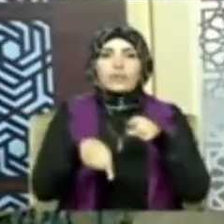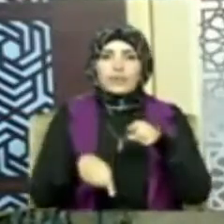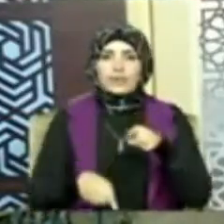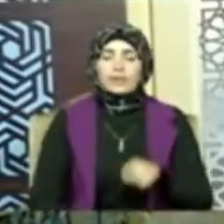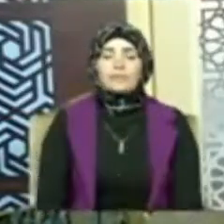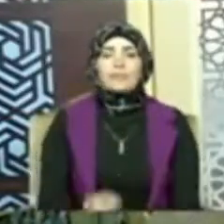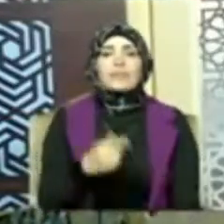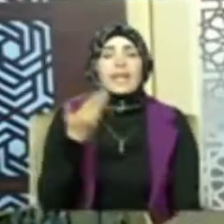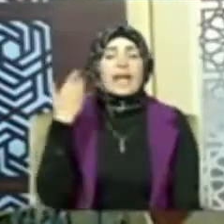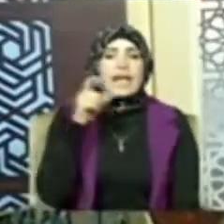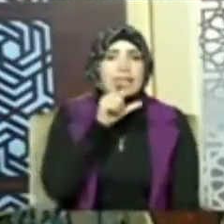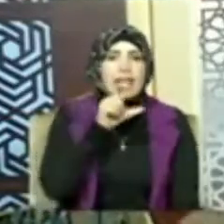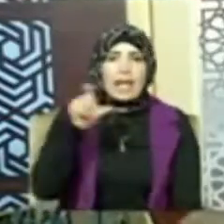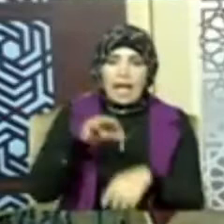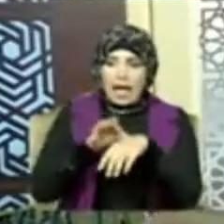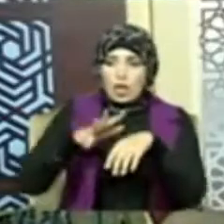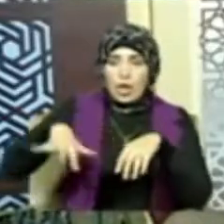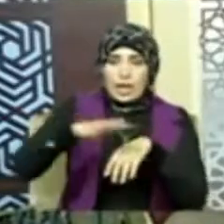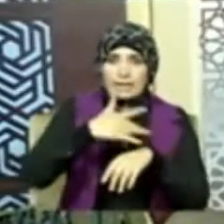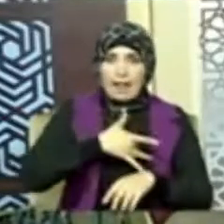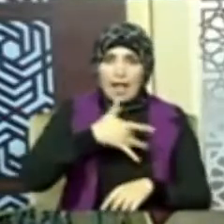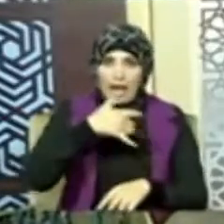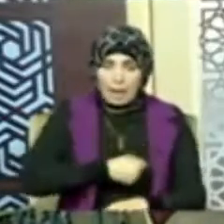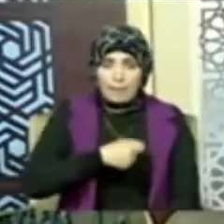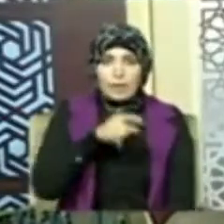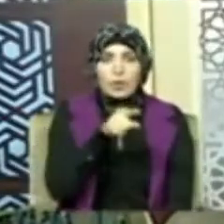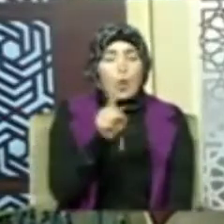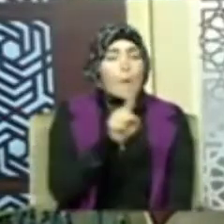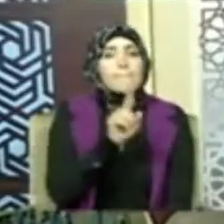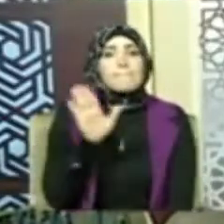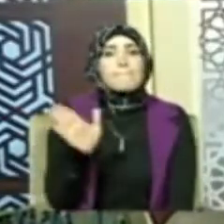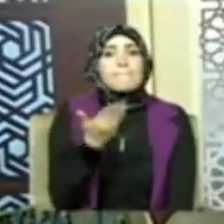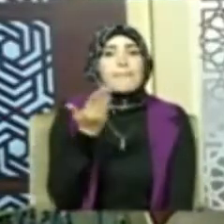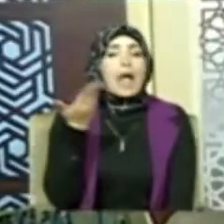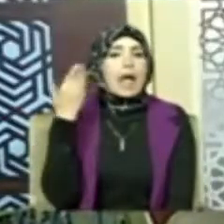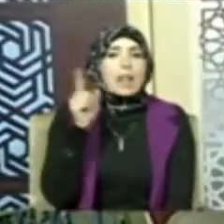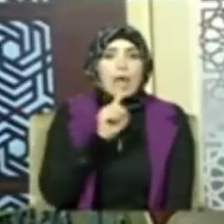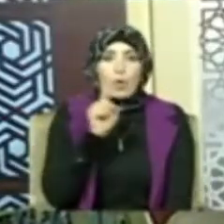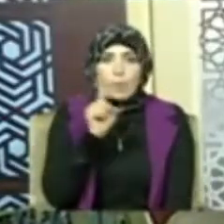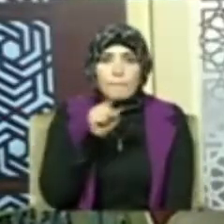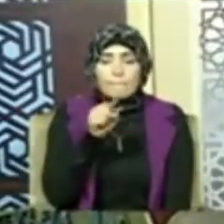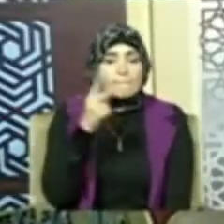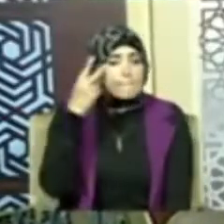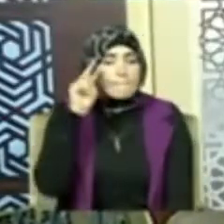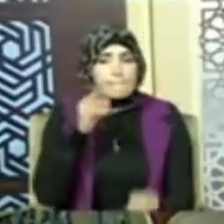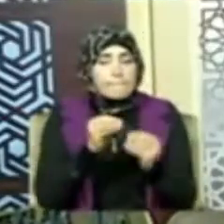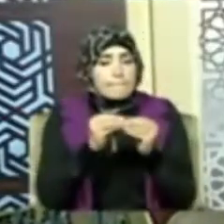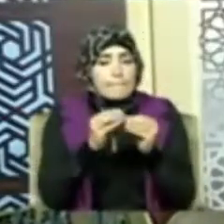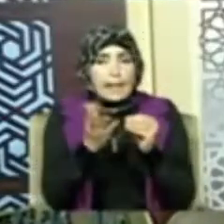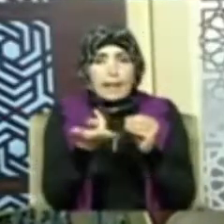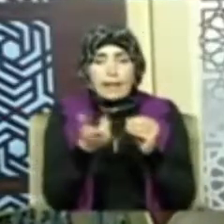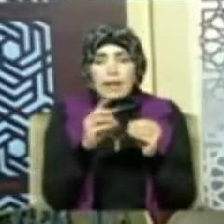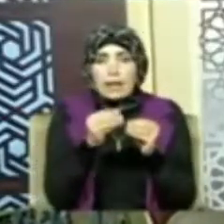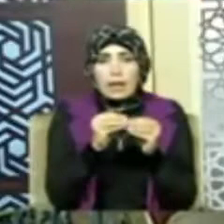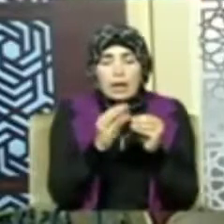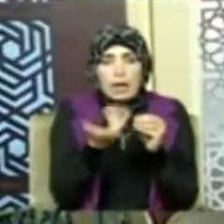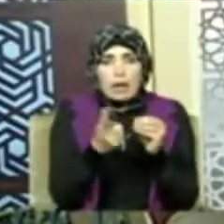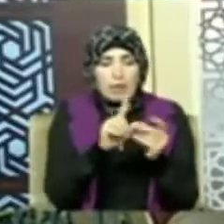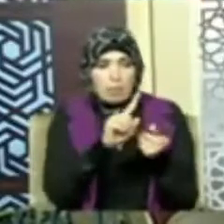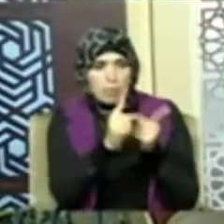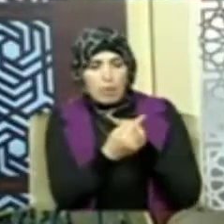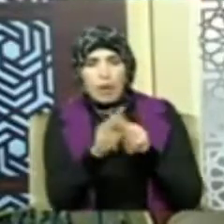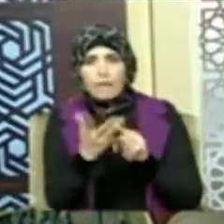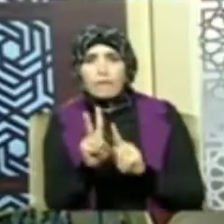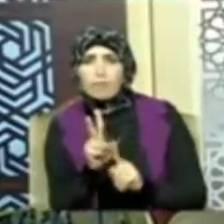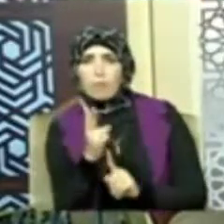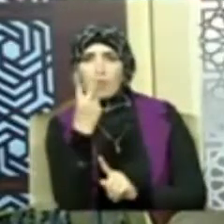يا أيها الذين آمنوا ما لكم، ما الذي أصابكم وما الذي دهاكم وما